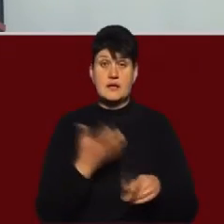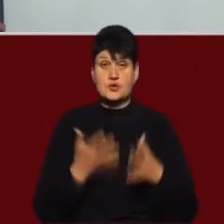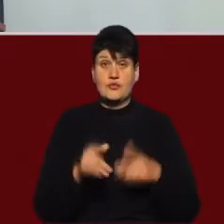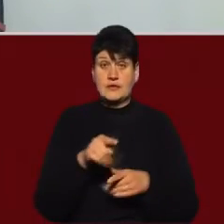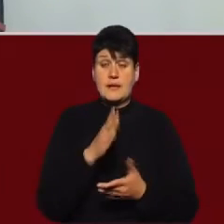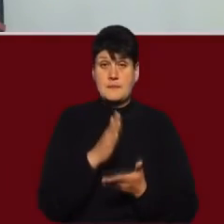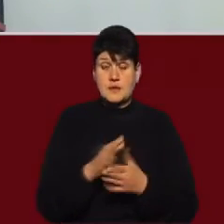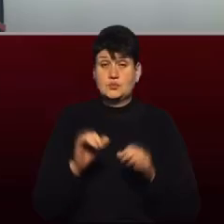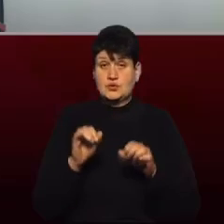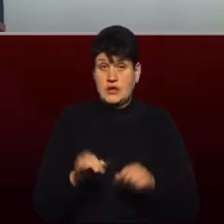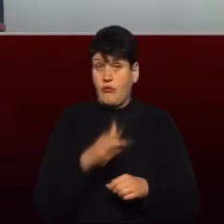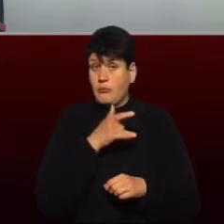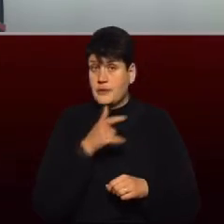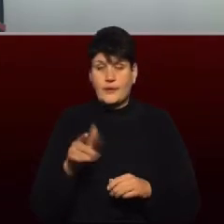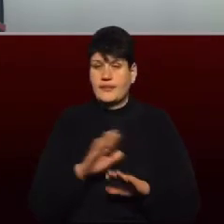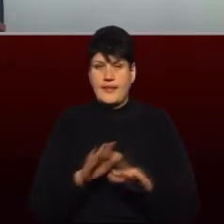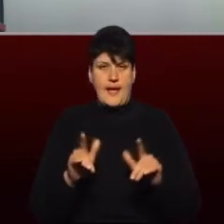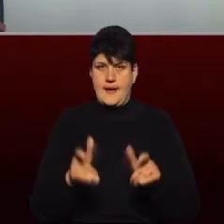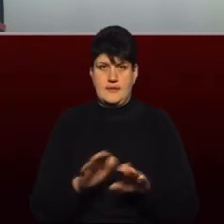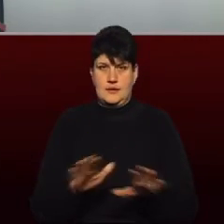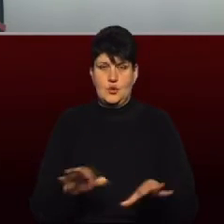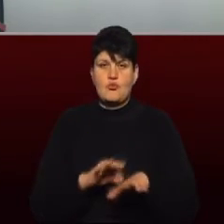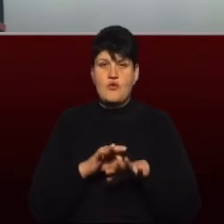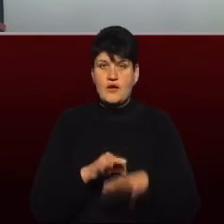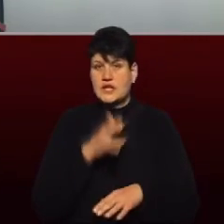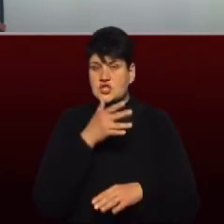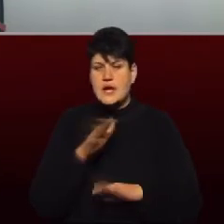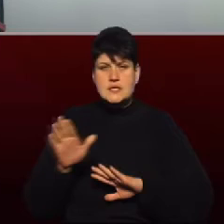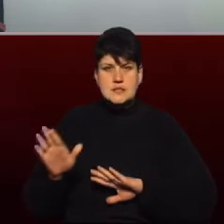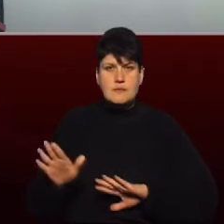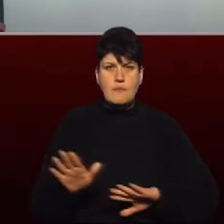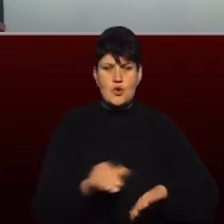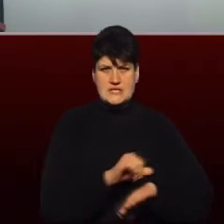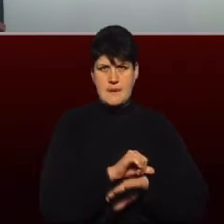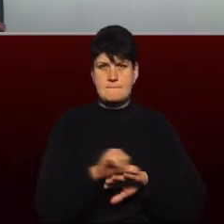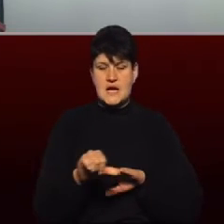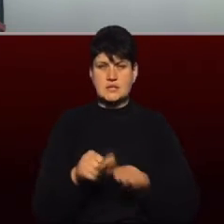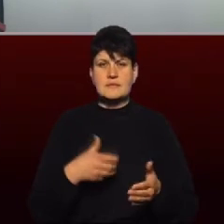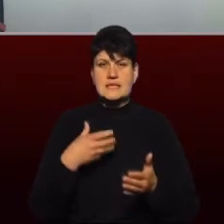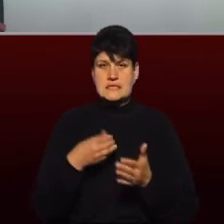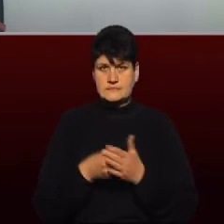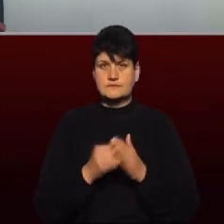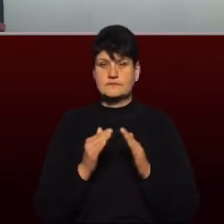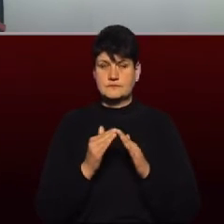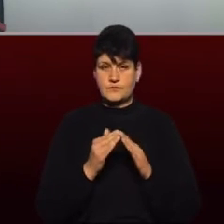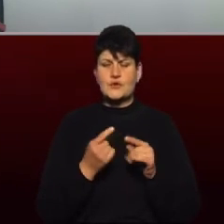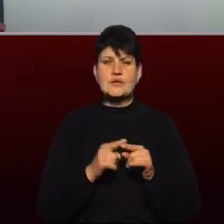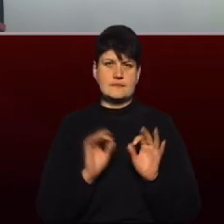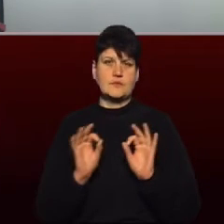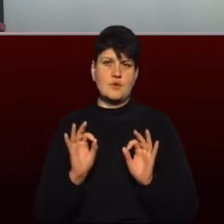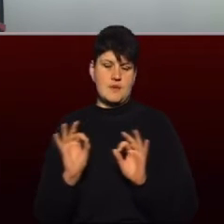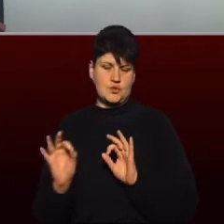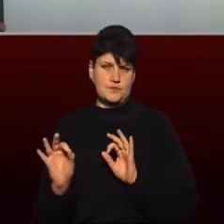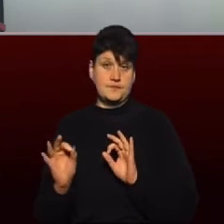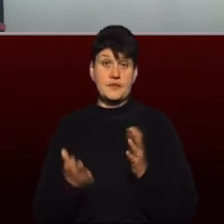карантину проводити час поза межами свої садиби, то це нормалізується. Якщо запаяти